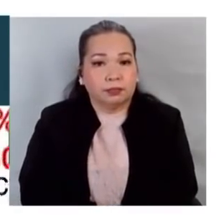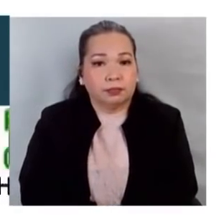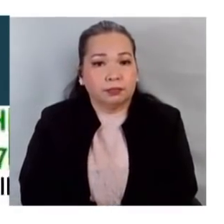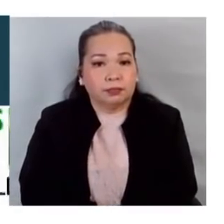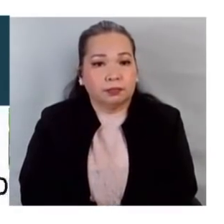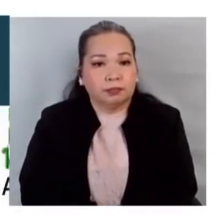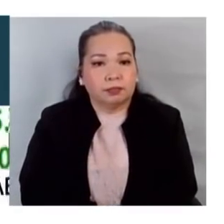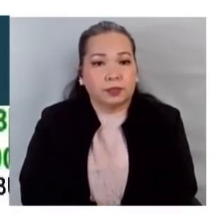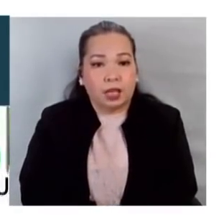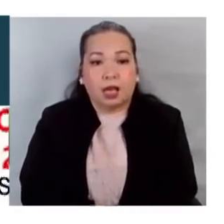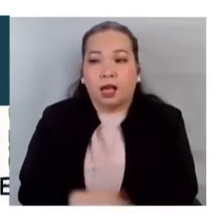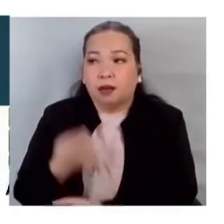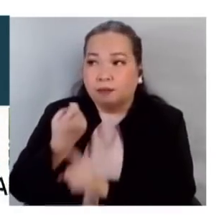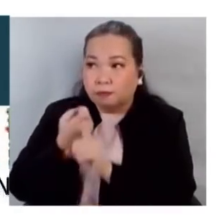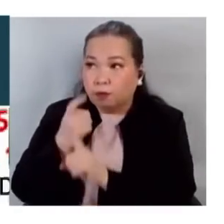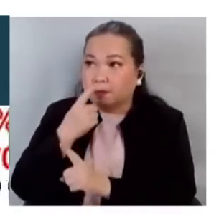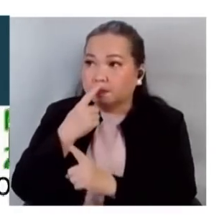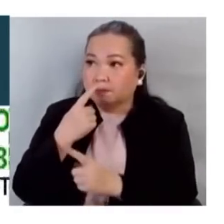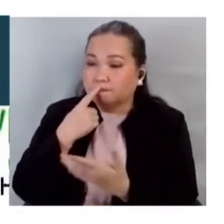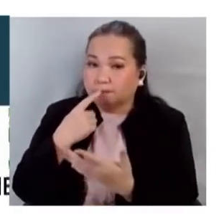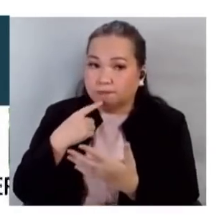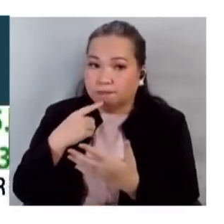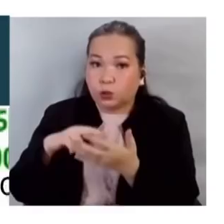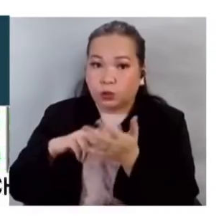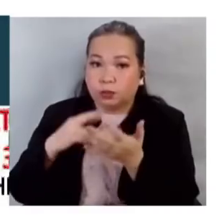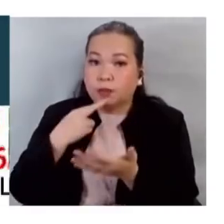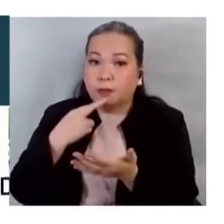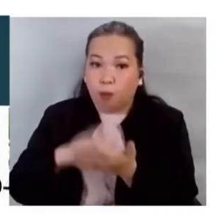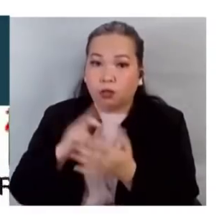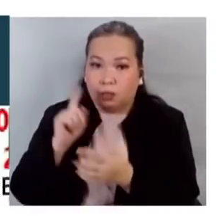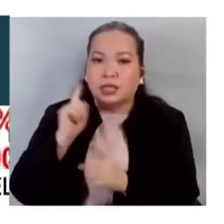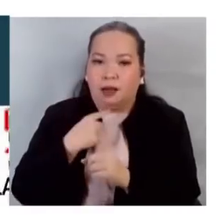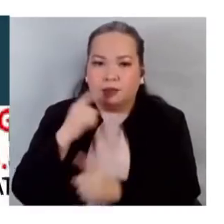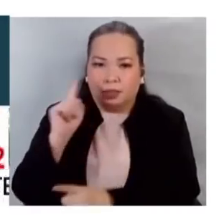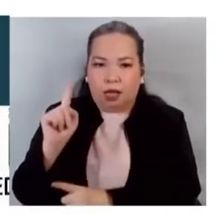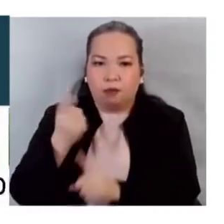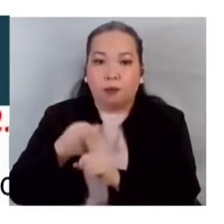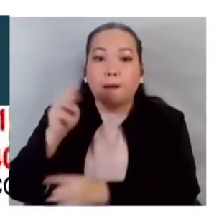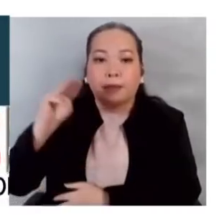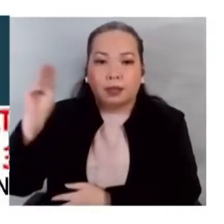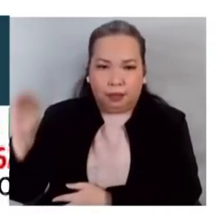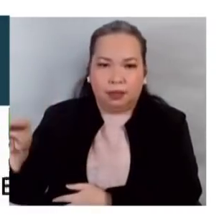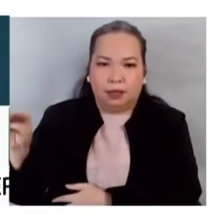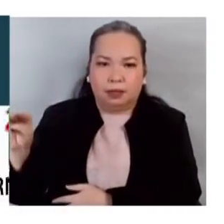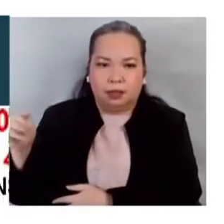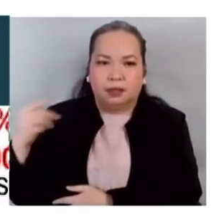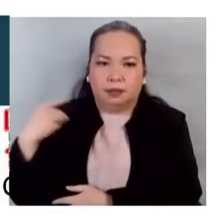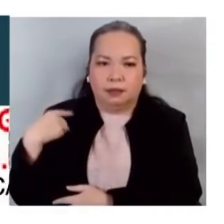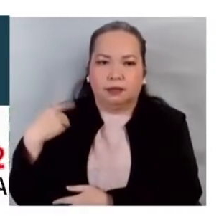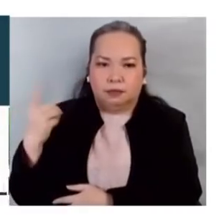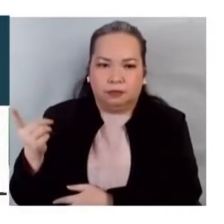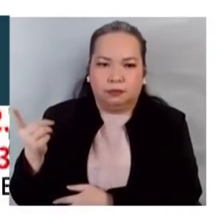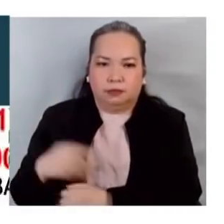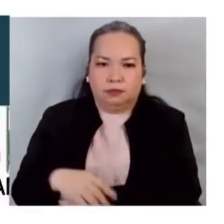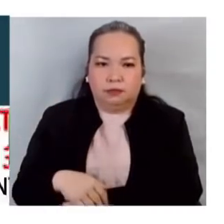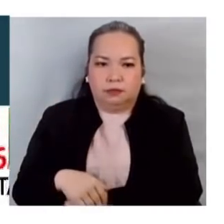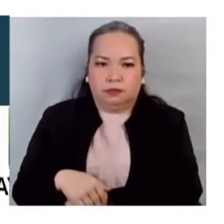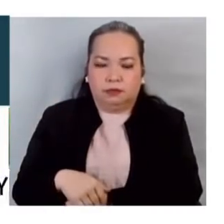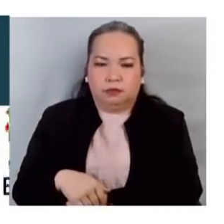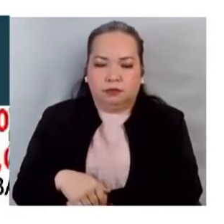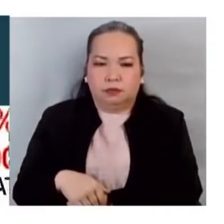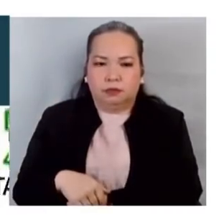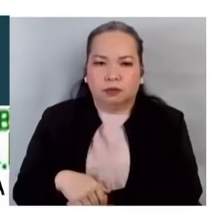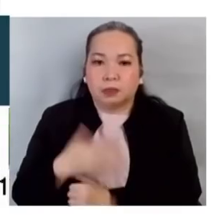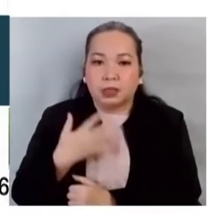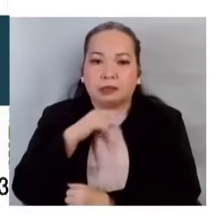Actually, based on the initial report, mayroong isang nga from Manila na doon nag-start sa kanya. I don't know how true is the report.